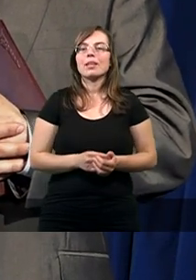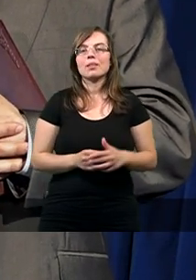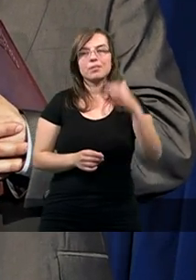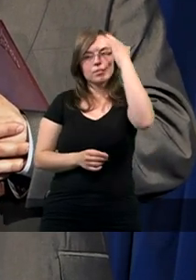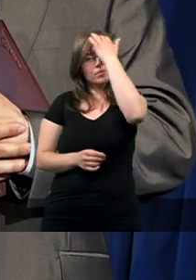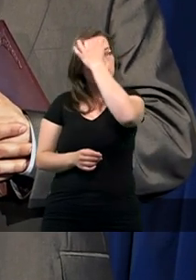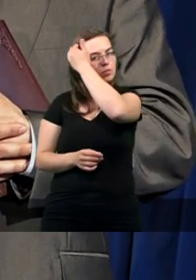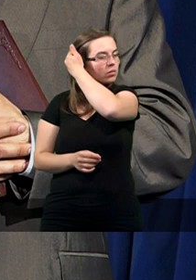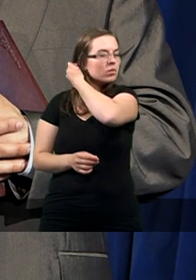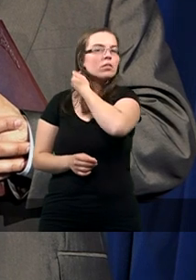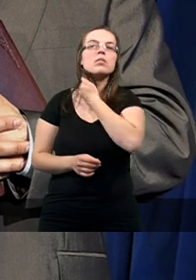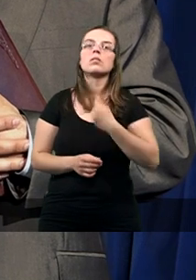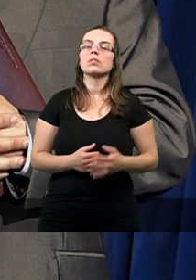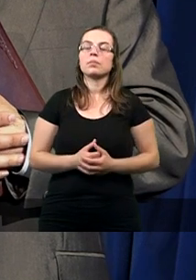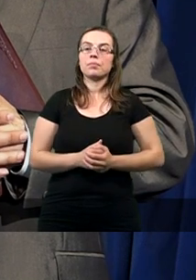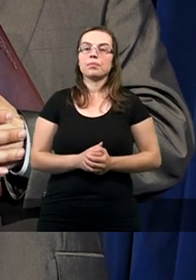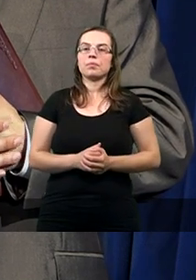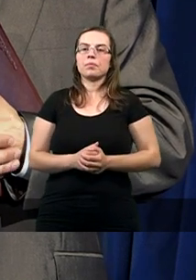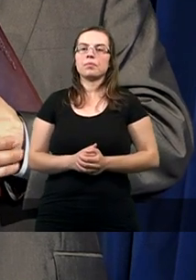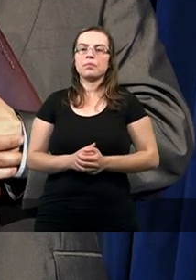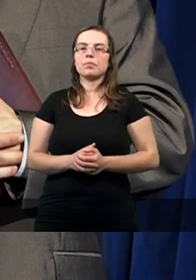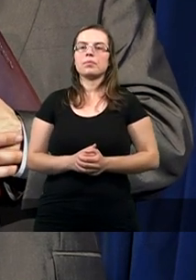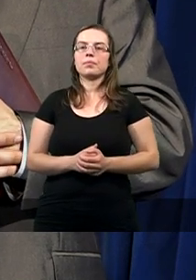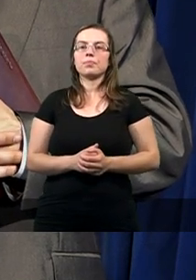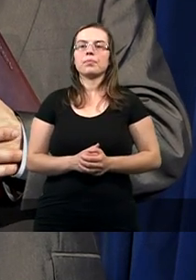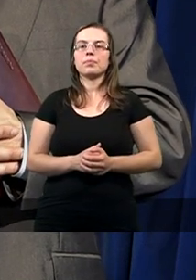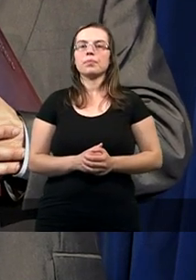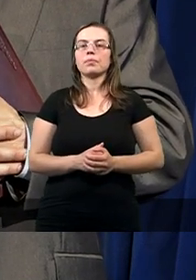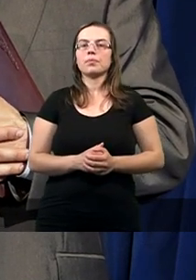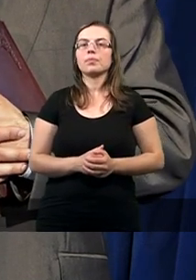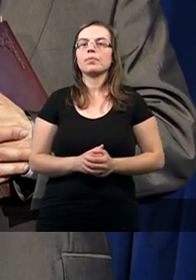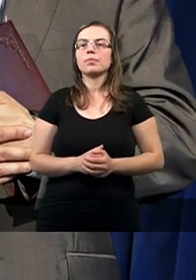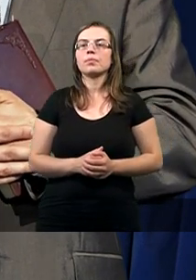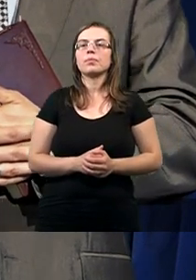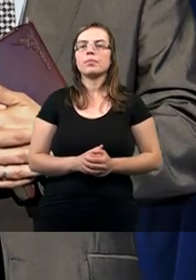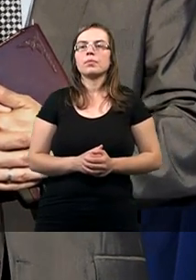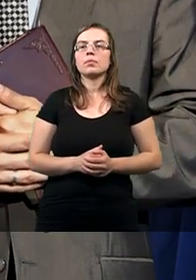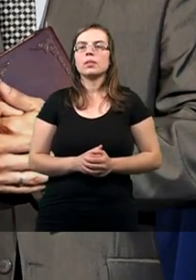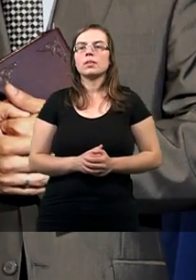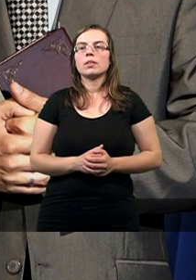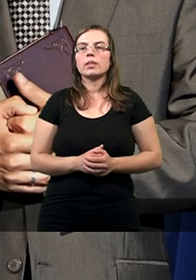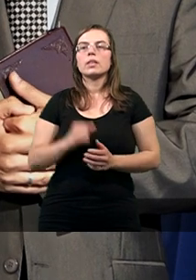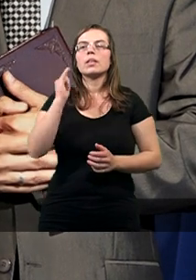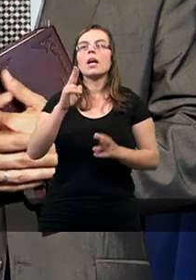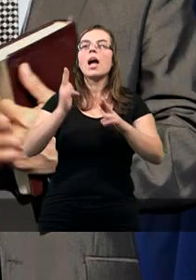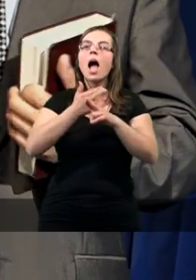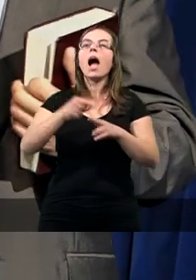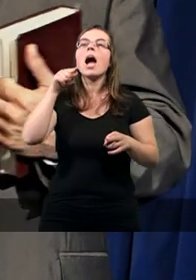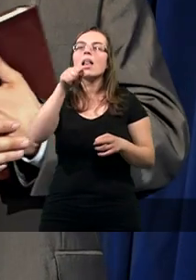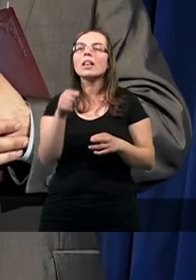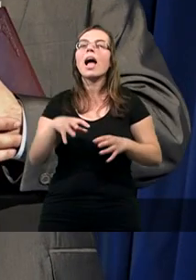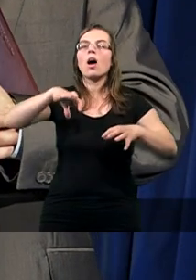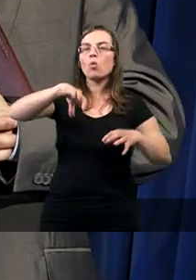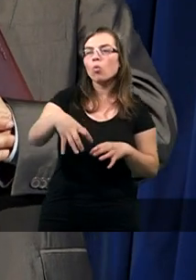group of elders from the church got to what would be the conference office in our case. I kiedy